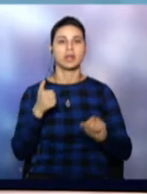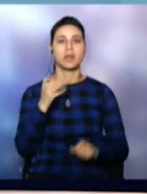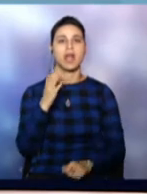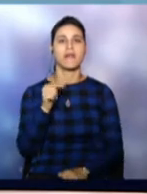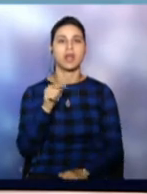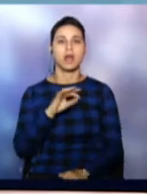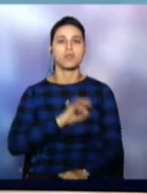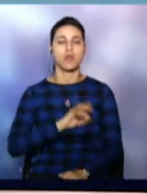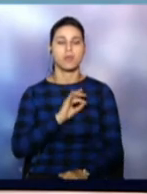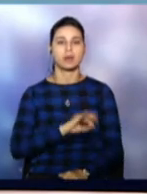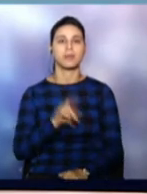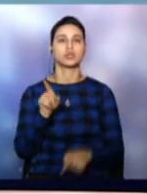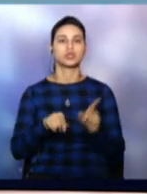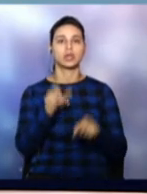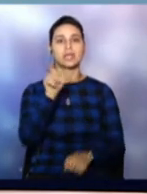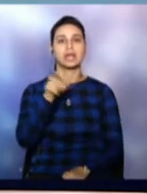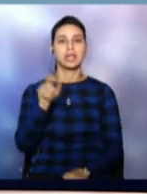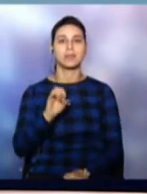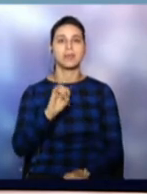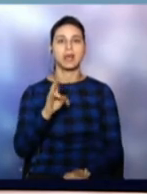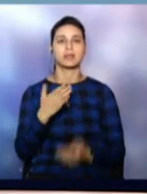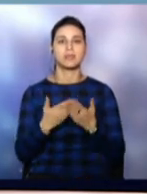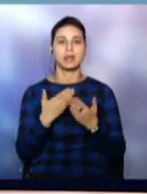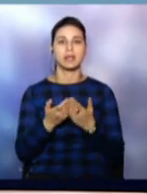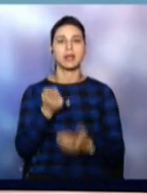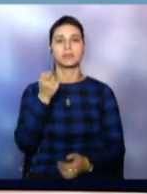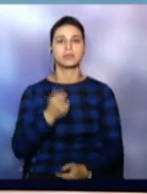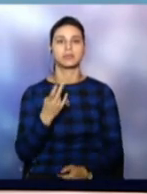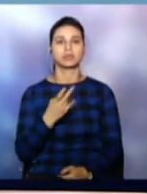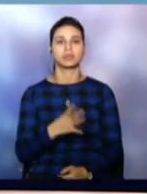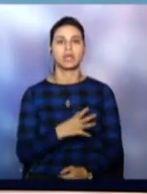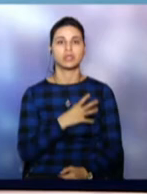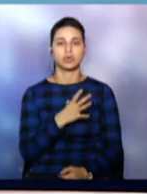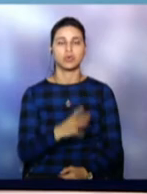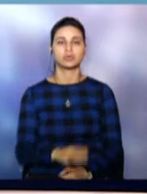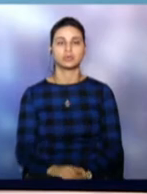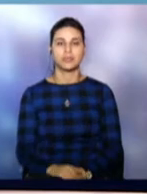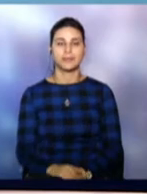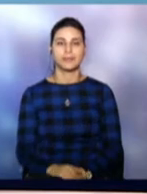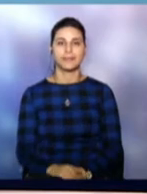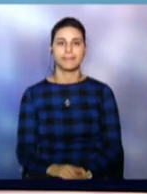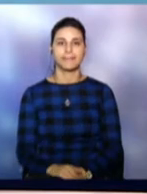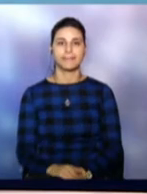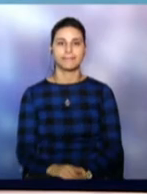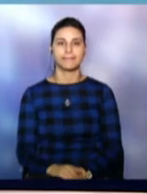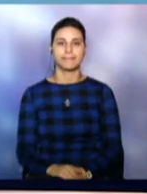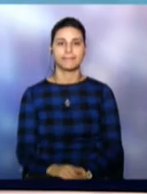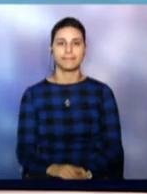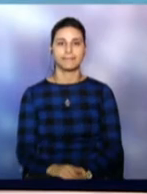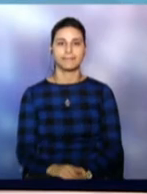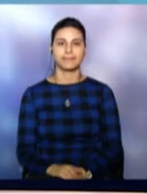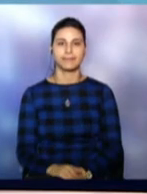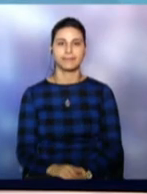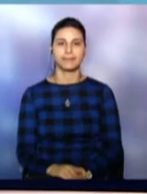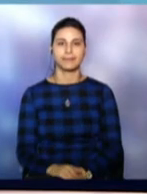მოხმარება რაღაცა გარკვეული ტიპის ადამიანებისთვის, ანუ მინიმიზირებული უნდა იყოს ეს რაოდენობა.